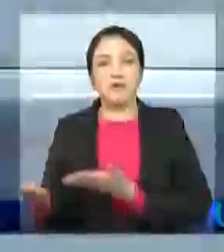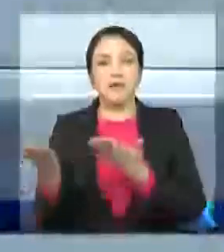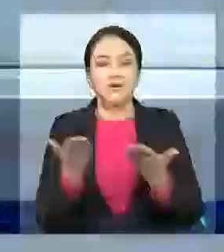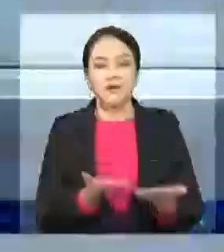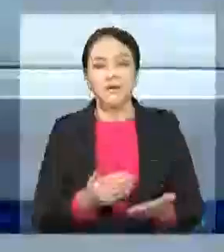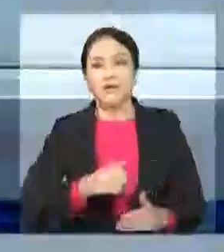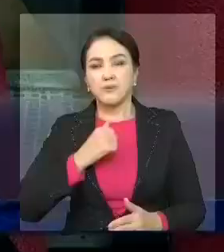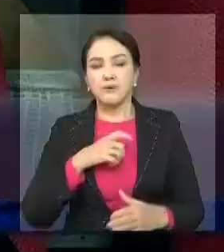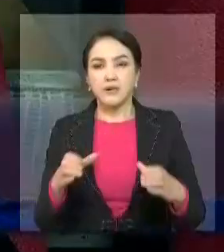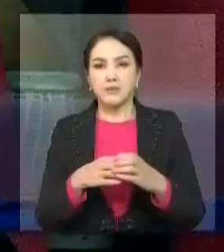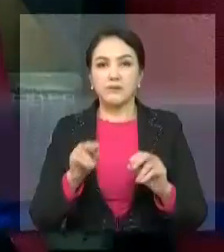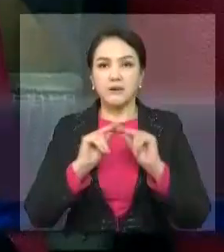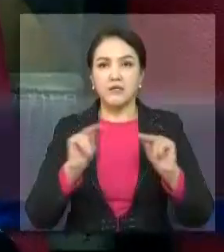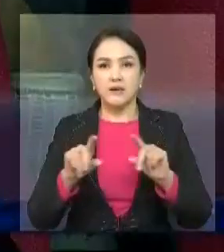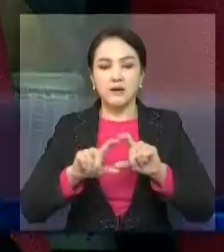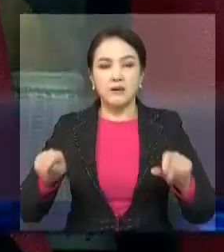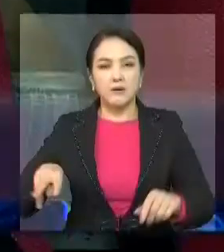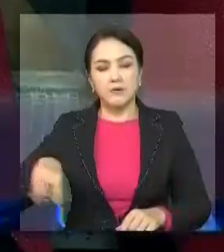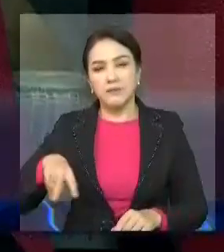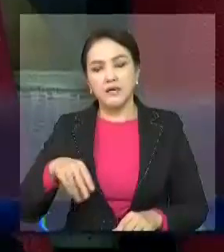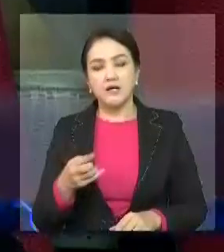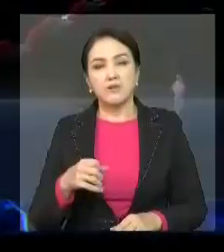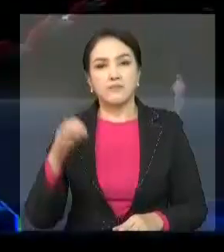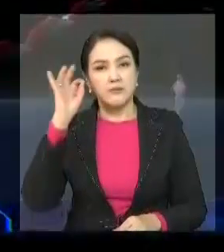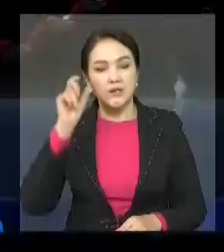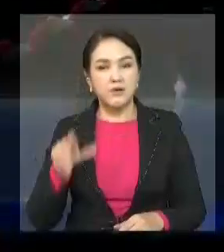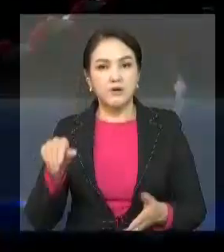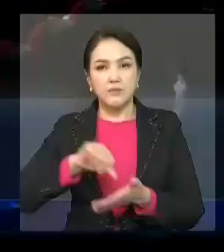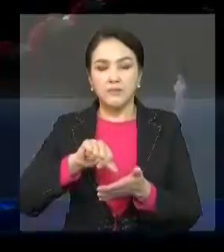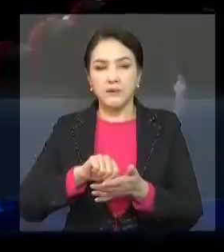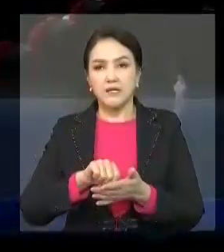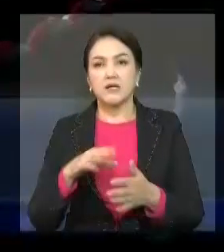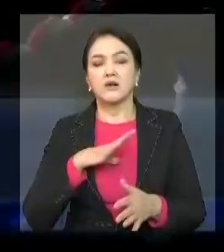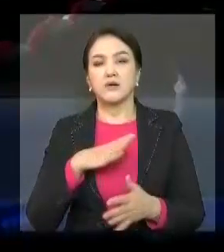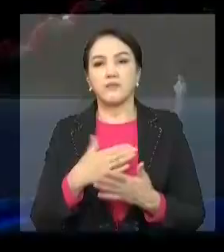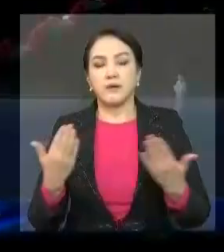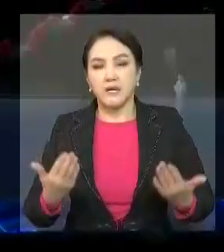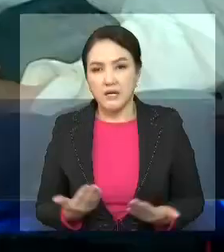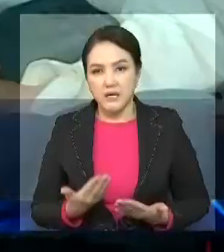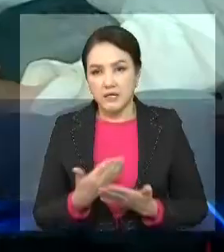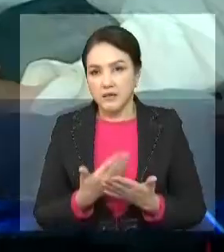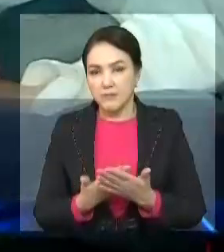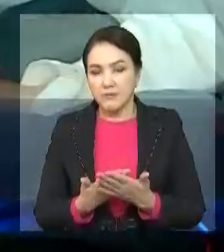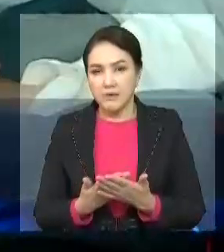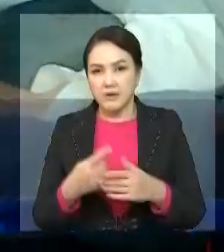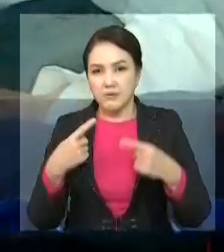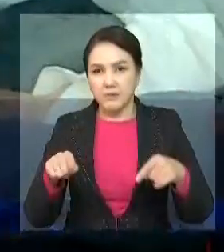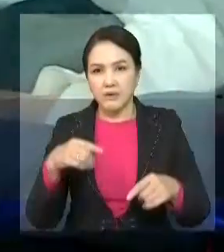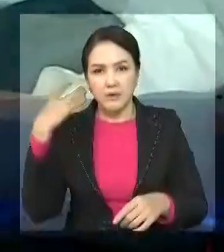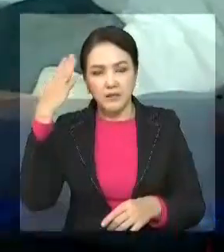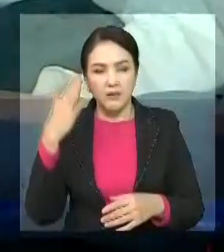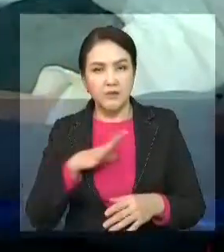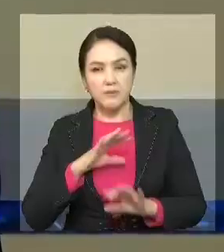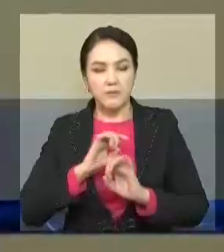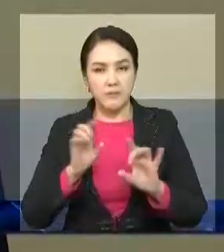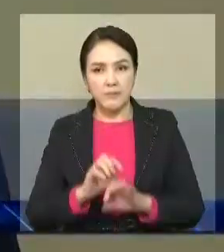Әскери курсанттар, мұғалімдер, мектеп басшылары мен психологтар қатысты. Жатағымның арбауына түскендердің өмірі мысал етіліп, теріс идеологиядан арылудың